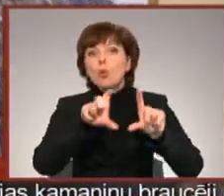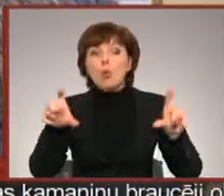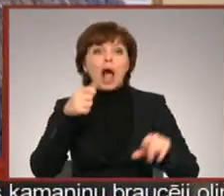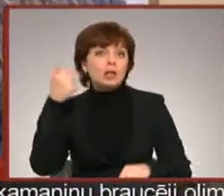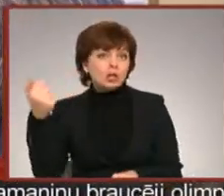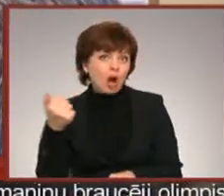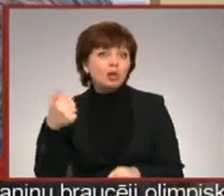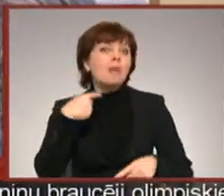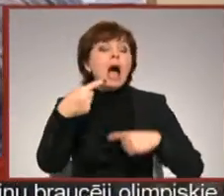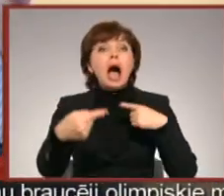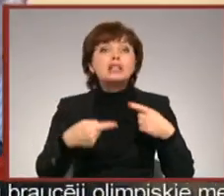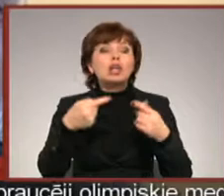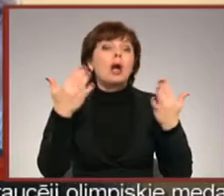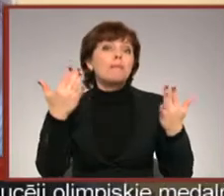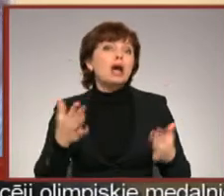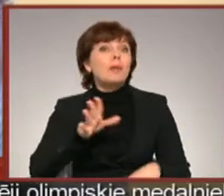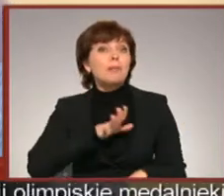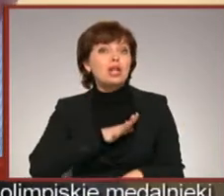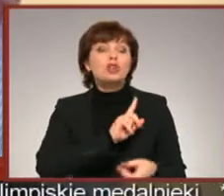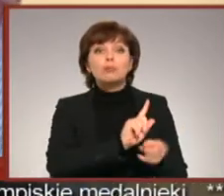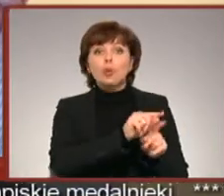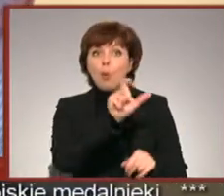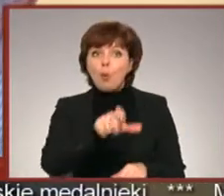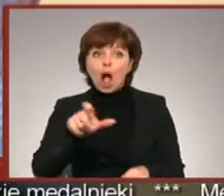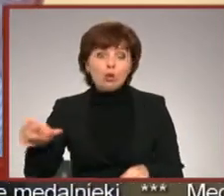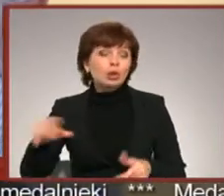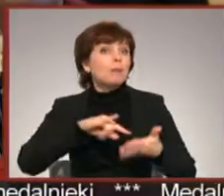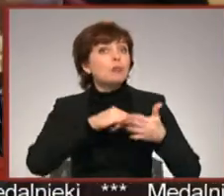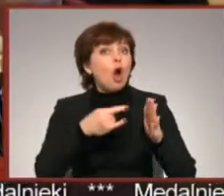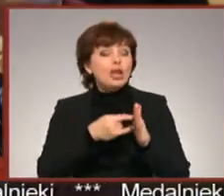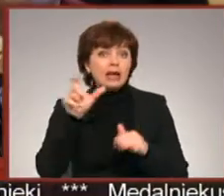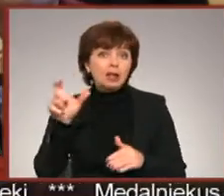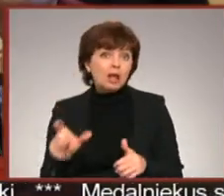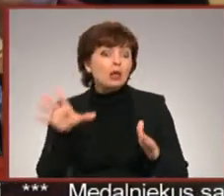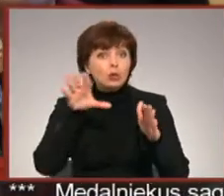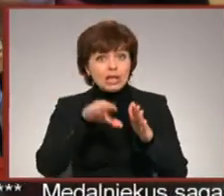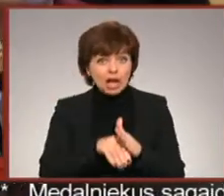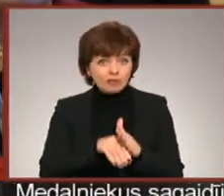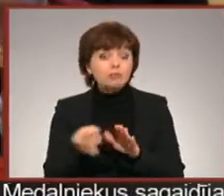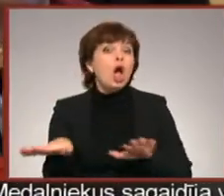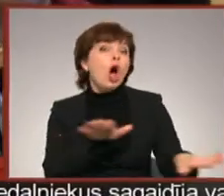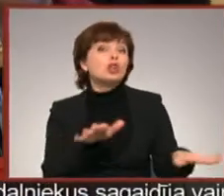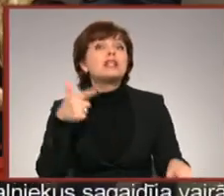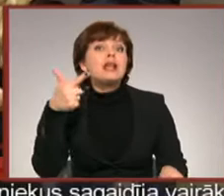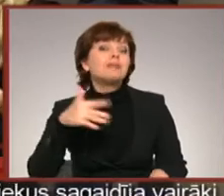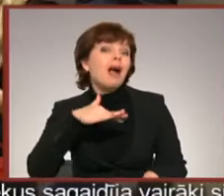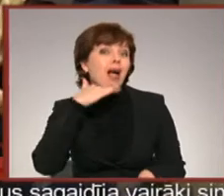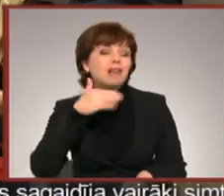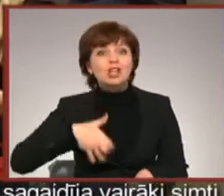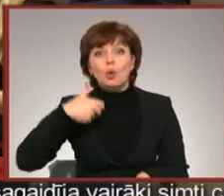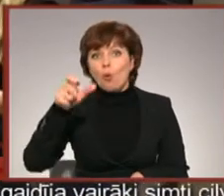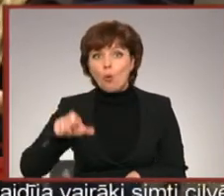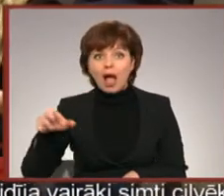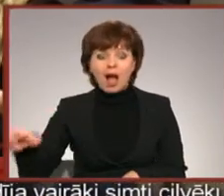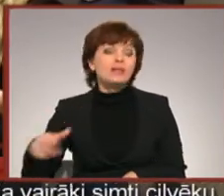Tā aizritējas pasākums bijušajiem skolotājiem, ko projektu nedēļas ietvaros organizēja 7. Klases skolēni. Mums